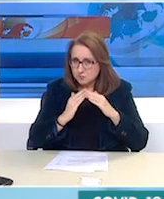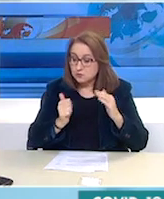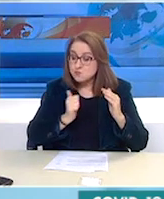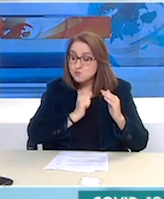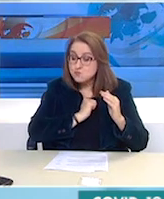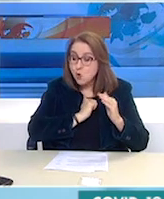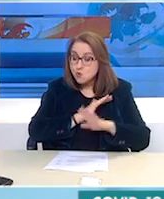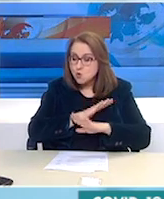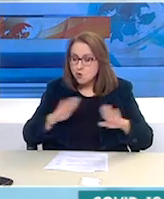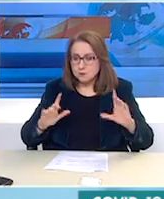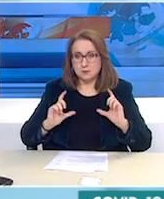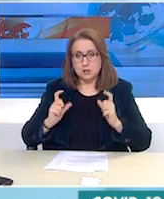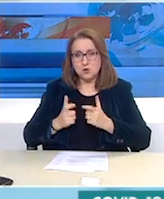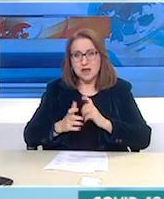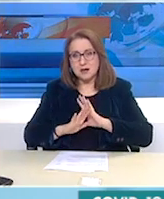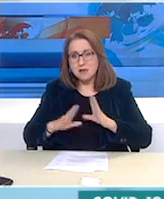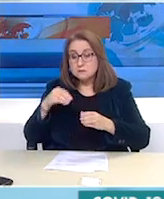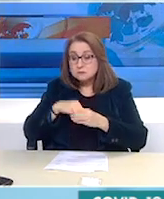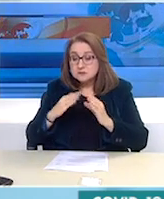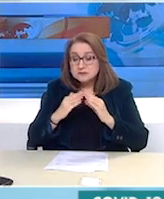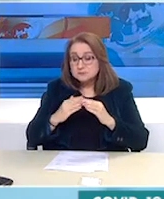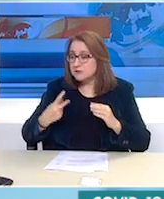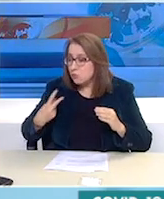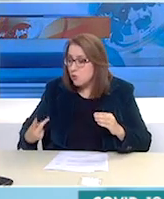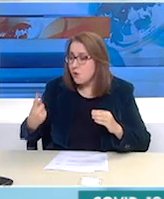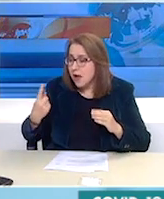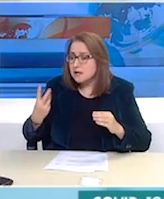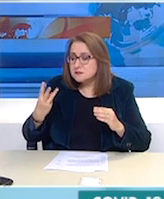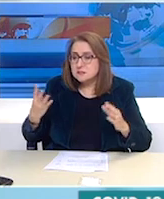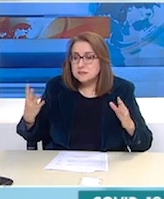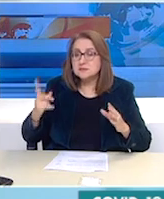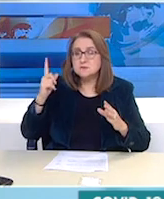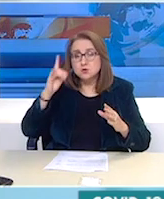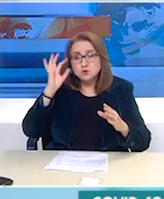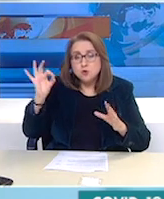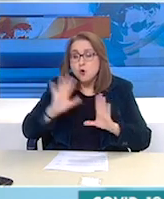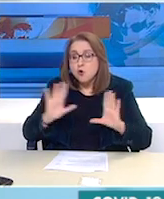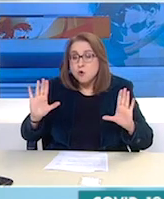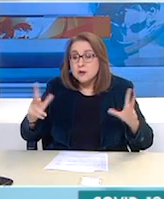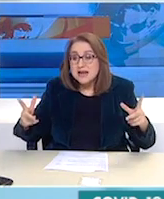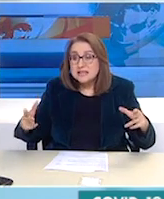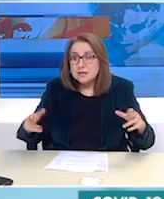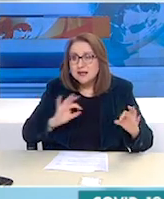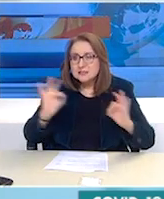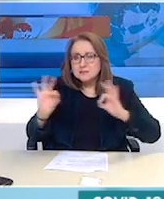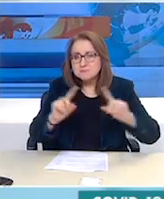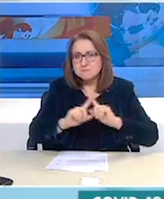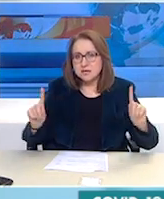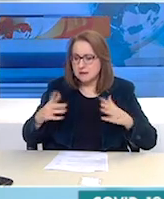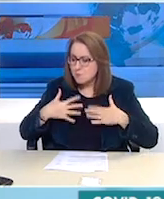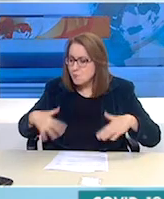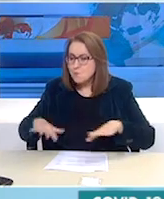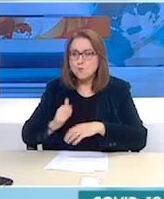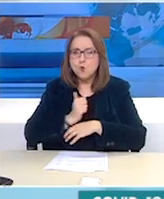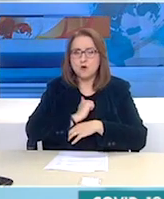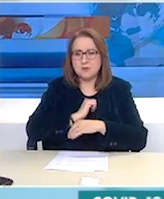με μόνο μέλημά μας να σπάσουμε την αλυσίδα τη μετάδοση της νόσου. Θα γιορτάσουμε όταν θα έχουμε βγει νικητές από αυτή τη μάχη,